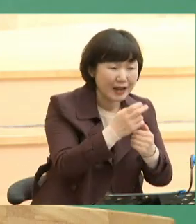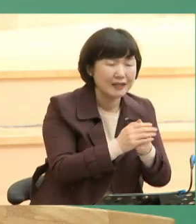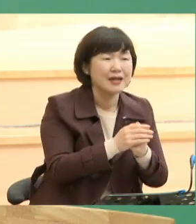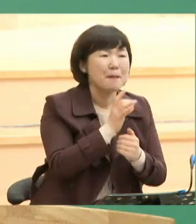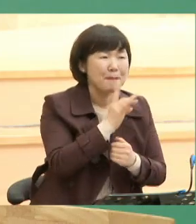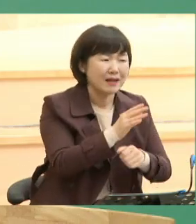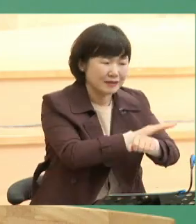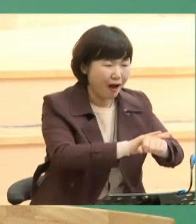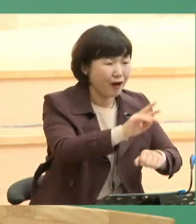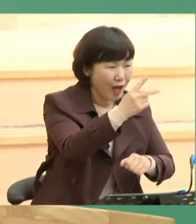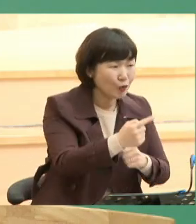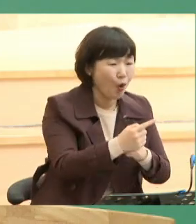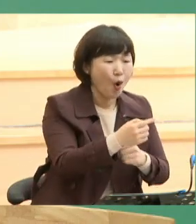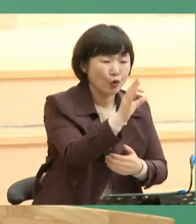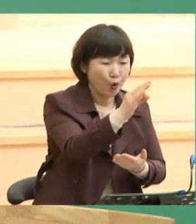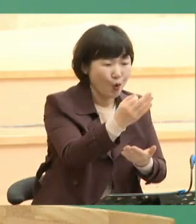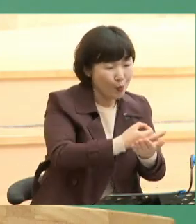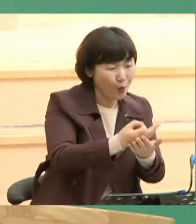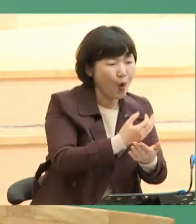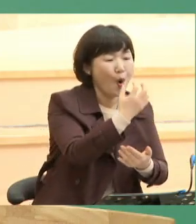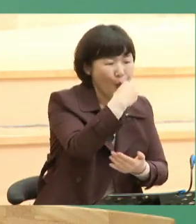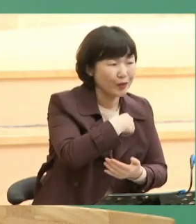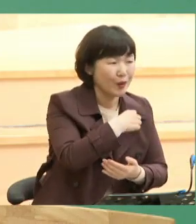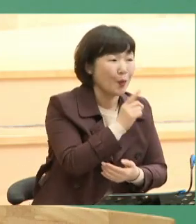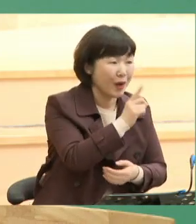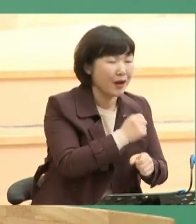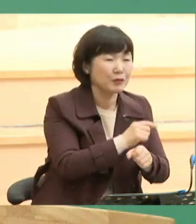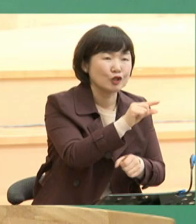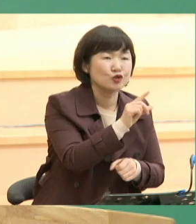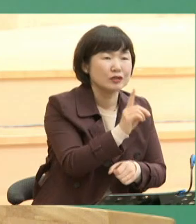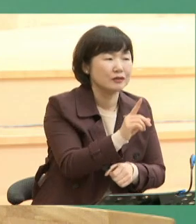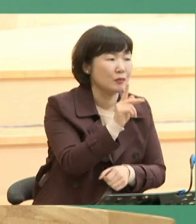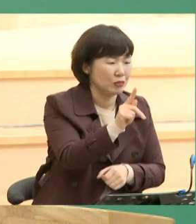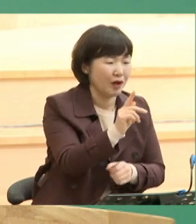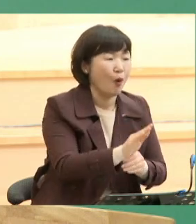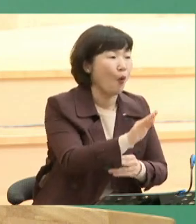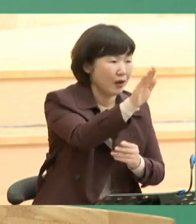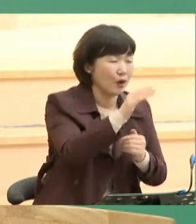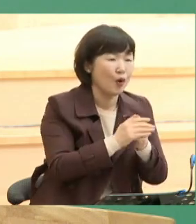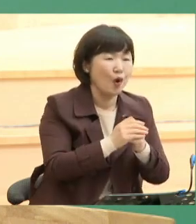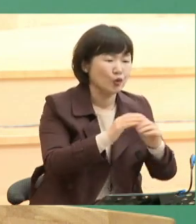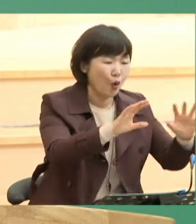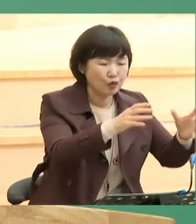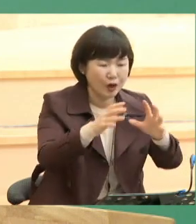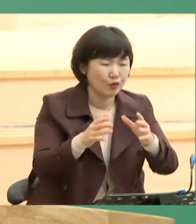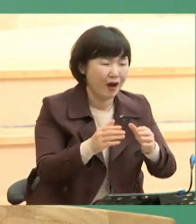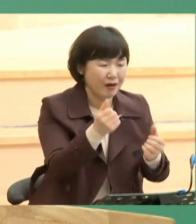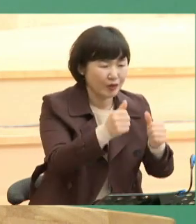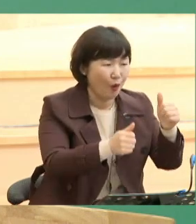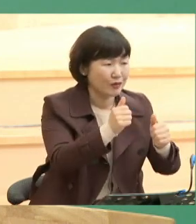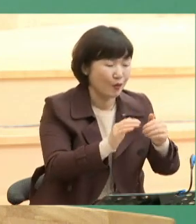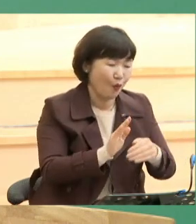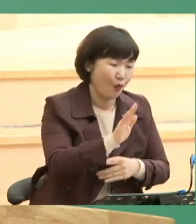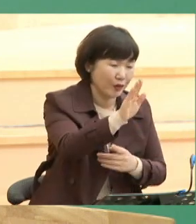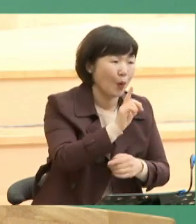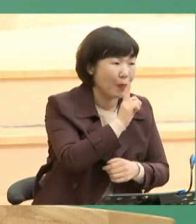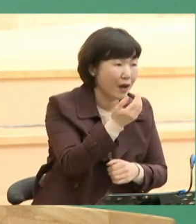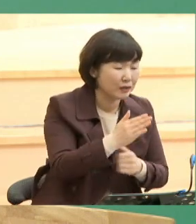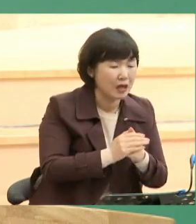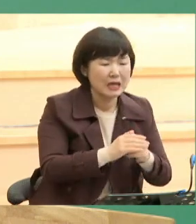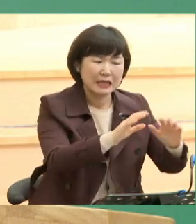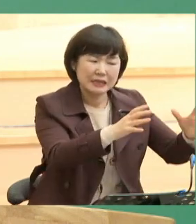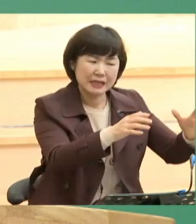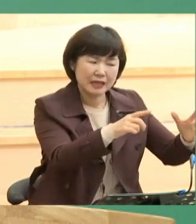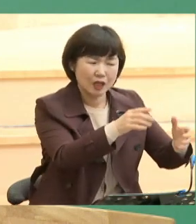만 되어 저도 돈을 번다 그렇게 말했습니다 gdp 가 올라간다 그랬습니다 국가 경쟁력이 올라간다 그렇게 말했습니다 그런데 세상은